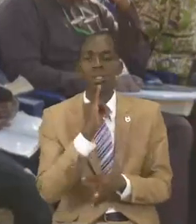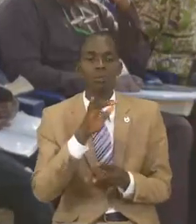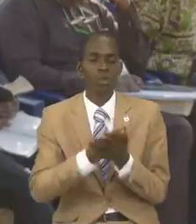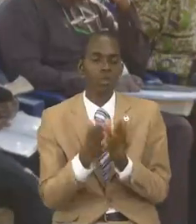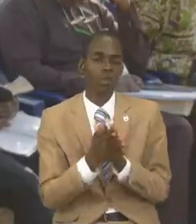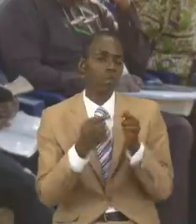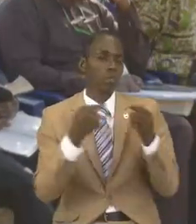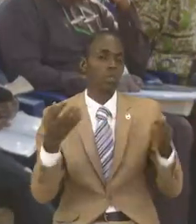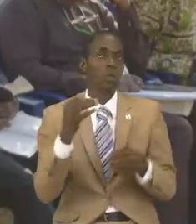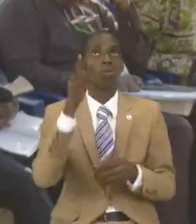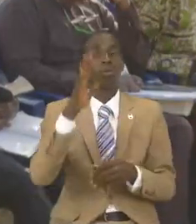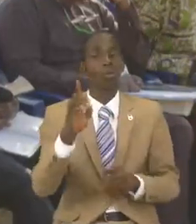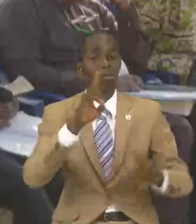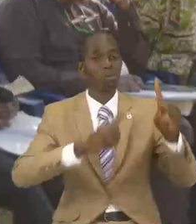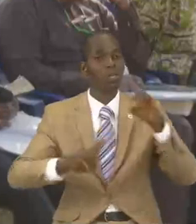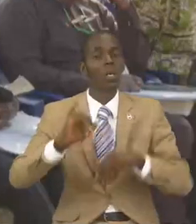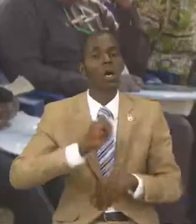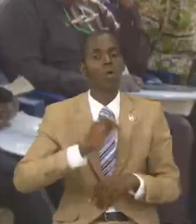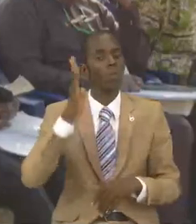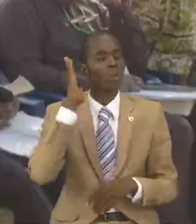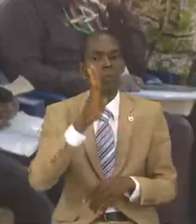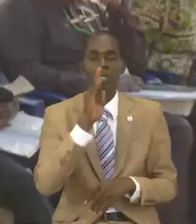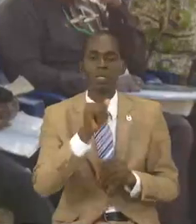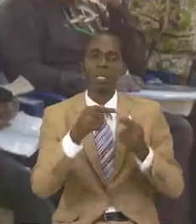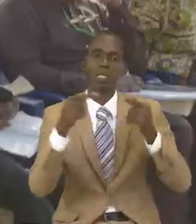Dieu. Je ne serai pas un ennemi de Dieu.